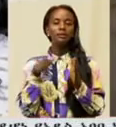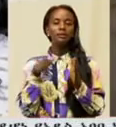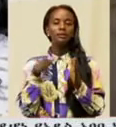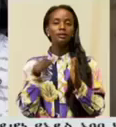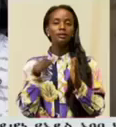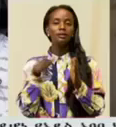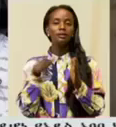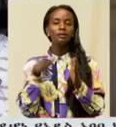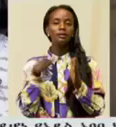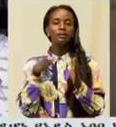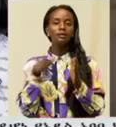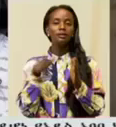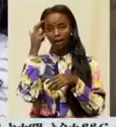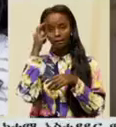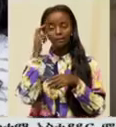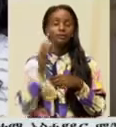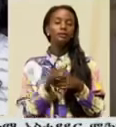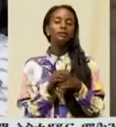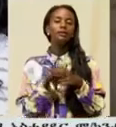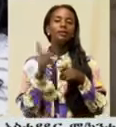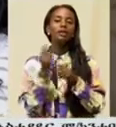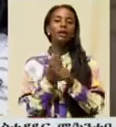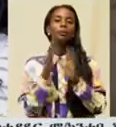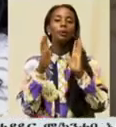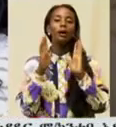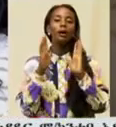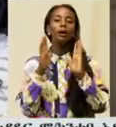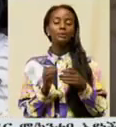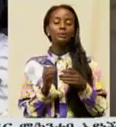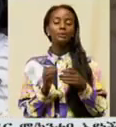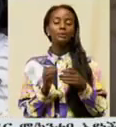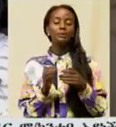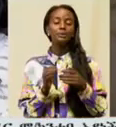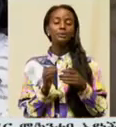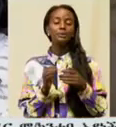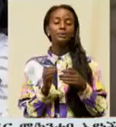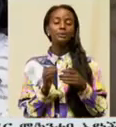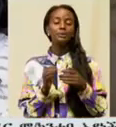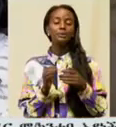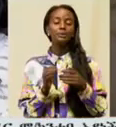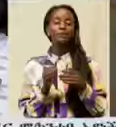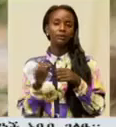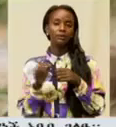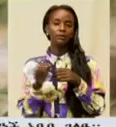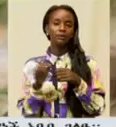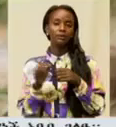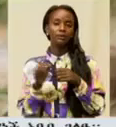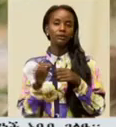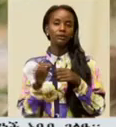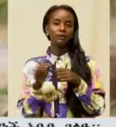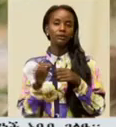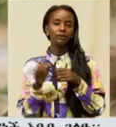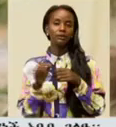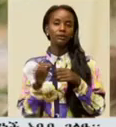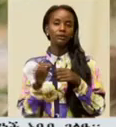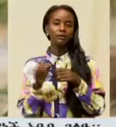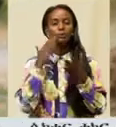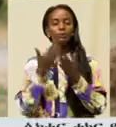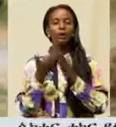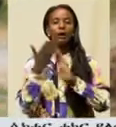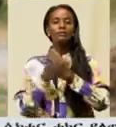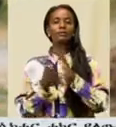ባለመሆኑ ምክንያት ተግባራዊ አድርገው ወደ ጥሩ አፈጻጸም